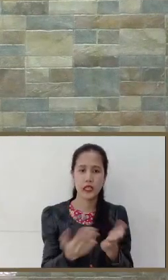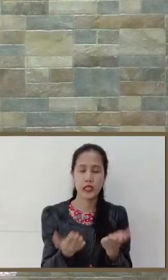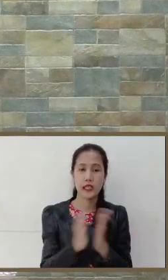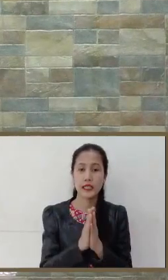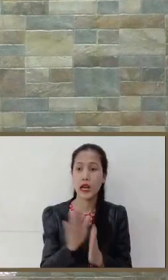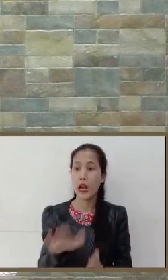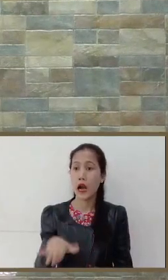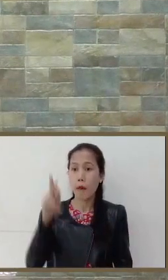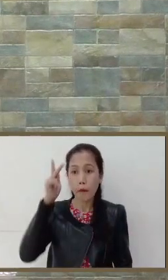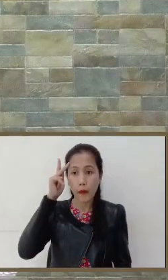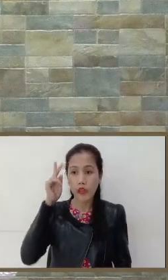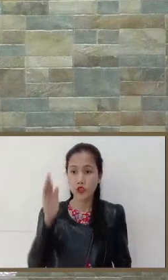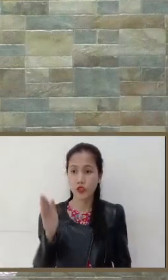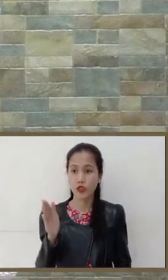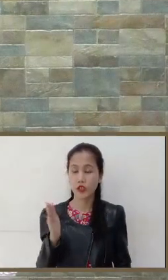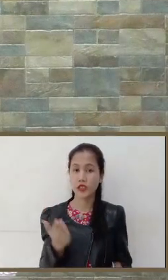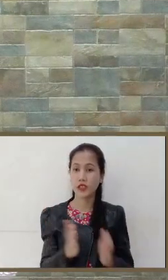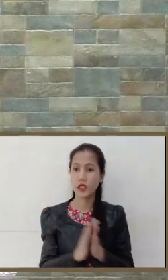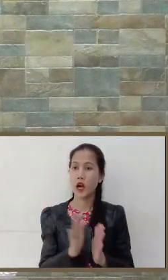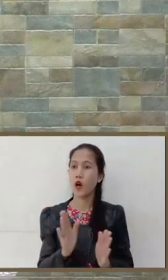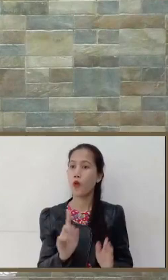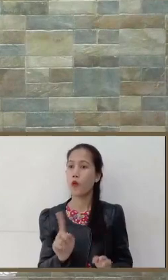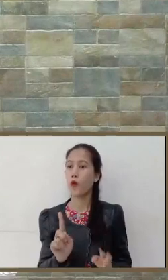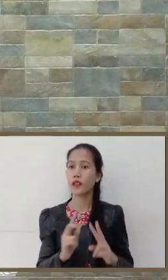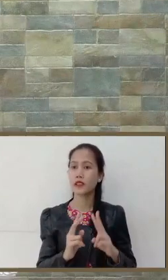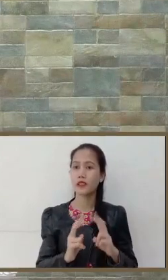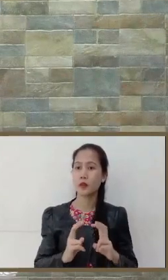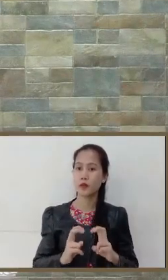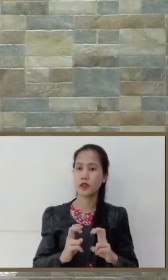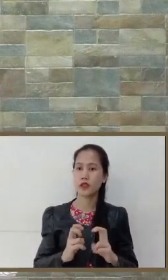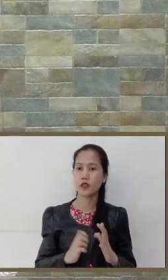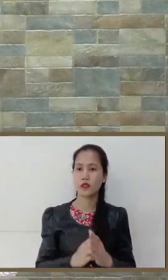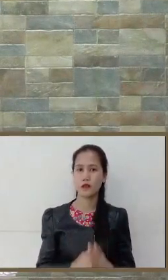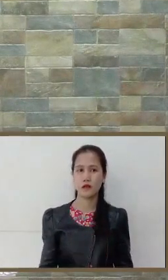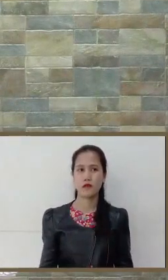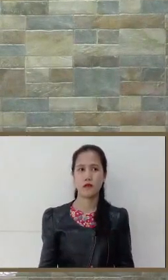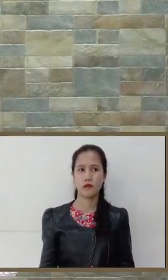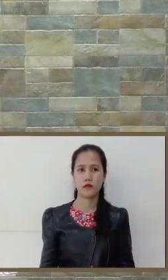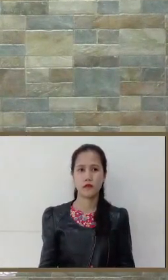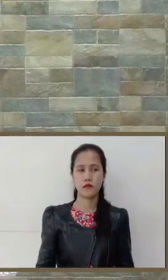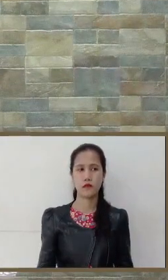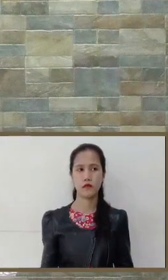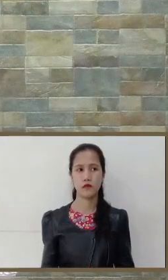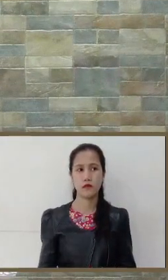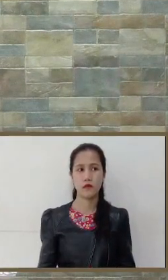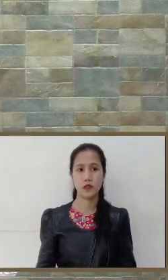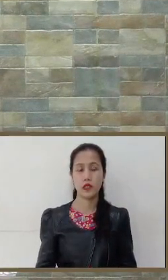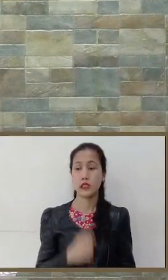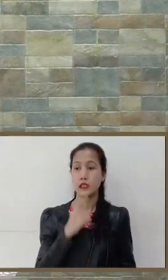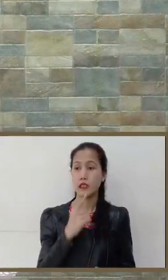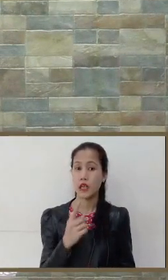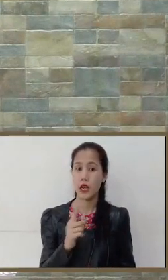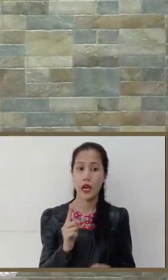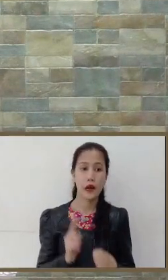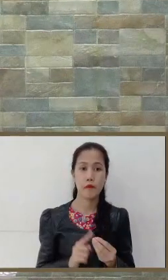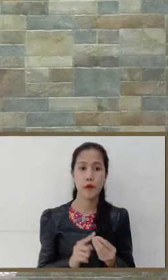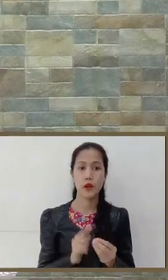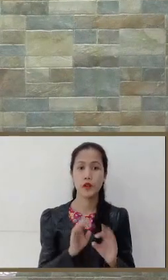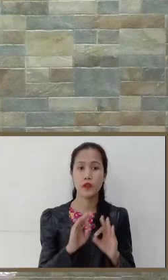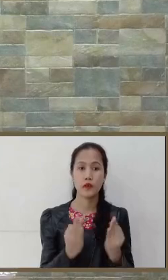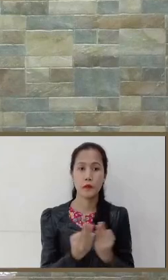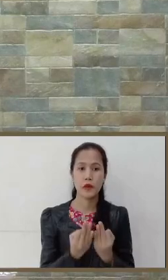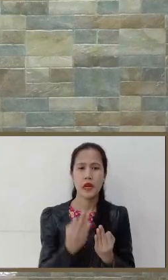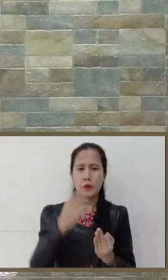Pastor, ano po yung topic? Sabi ni Pastor, sundutan mo yung family kasi alam naman po natin every Wednesday na patungkol po